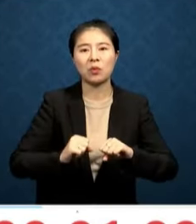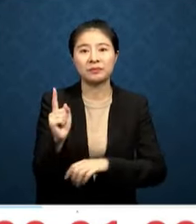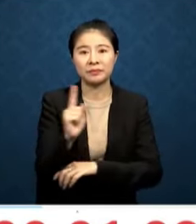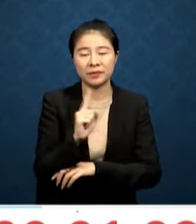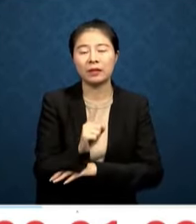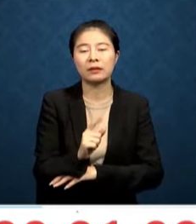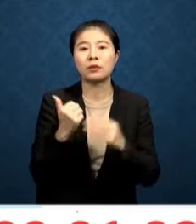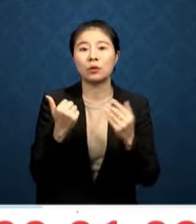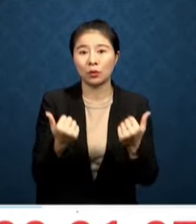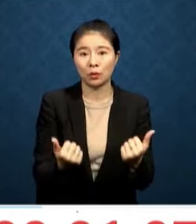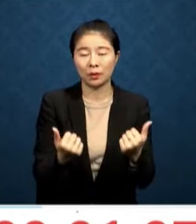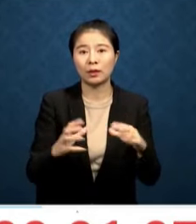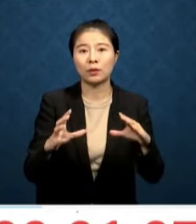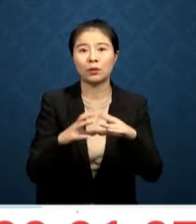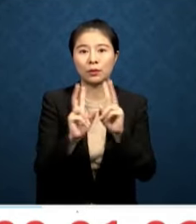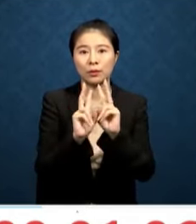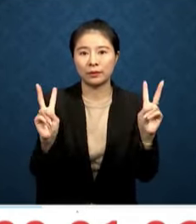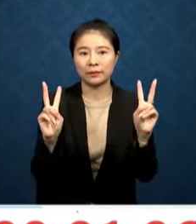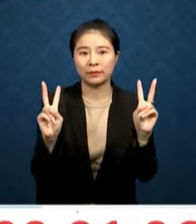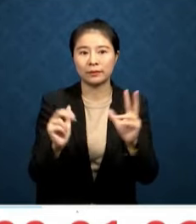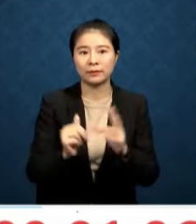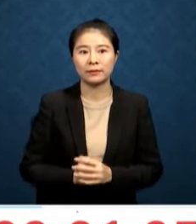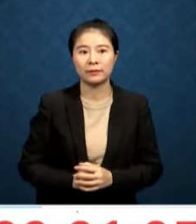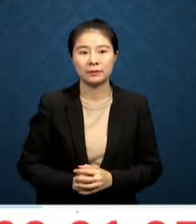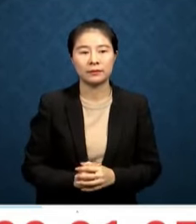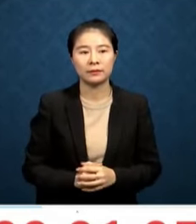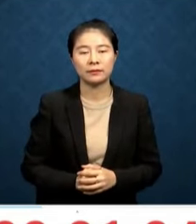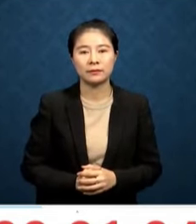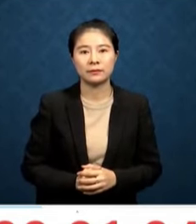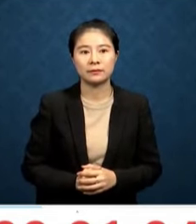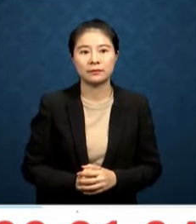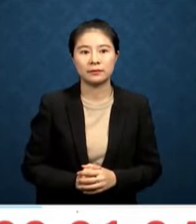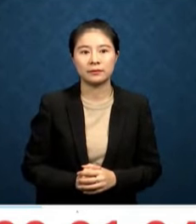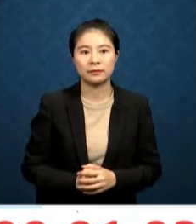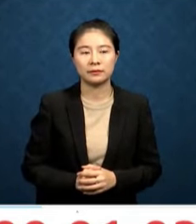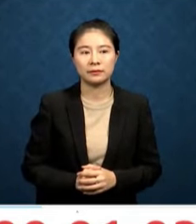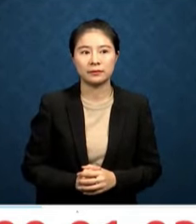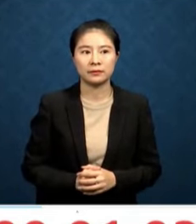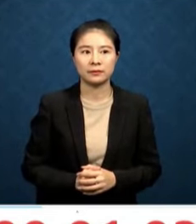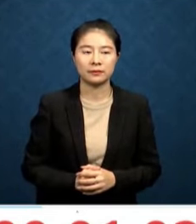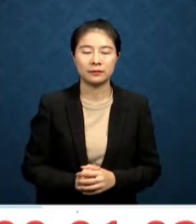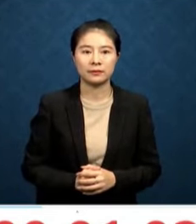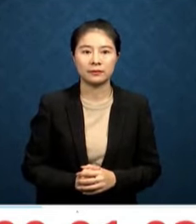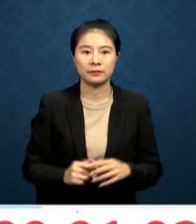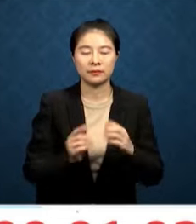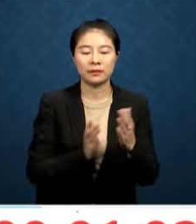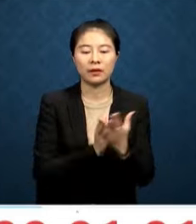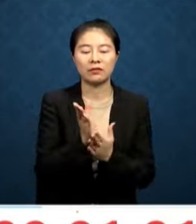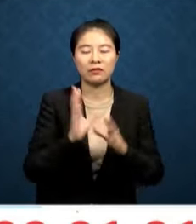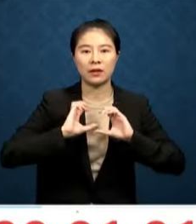วันนี้คณะกรรมการที่เป็นกรรมการไตรภาคีในฝ่ายรัฐบ